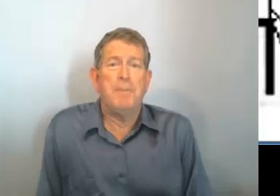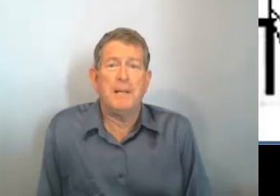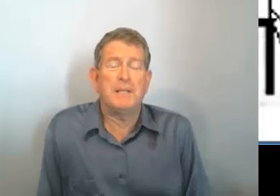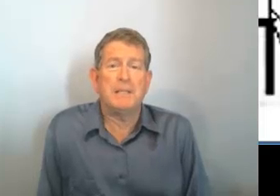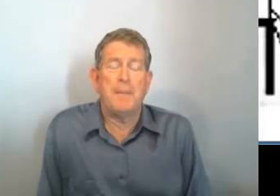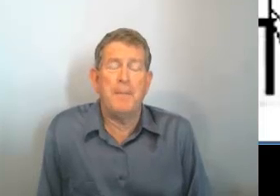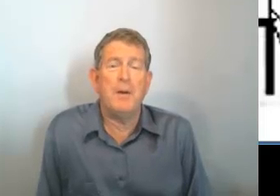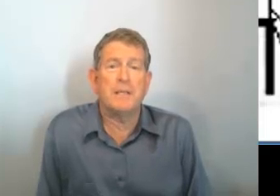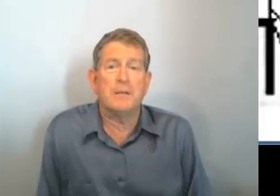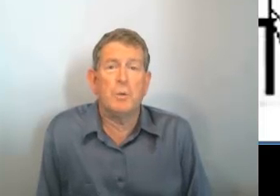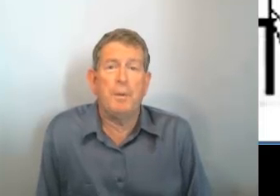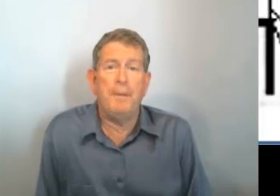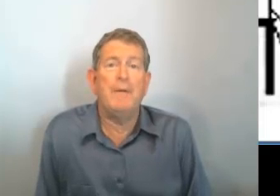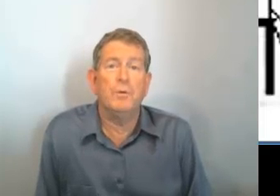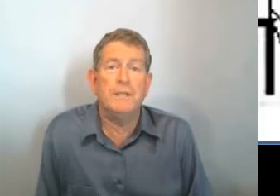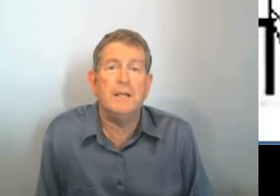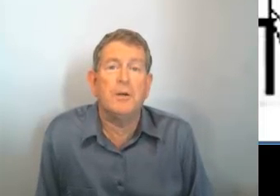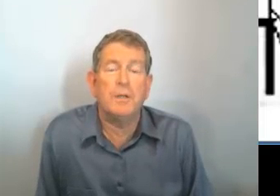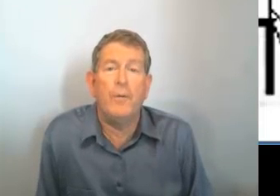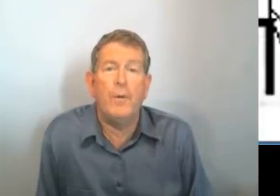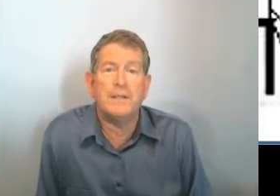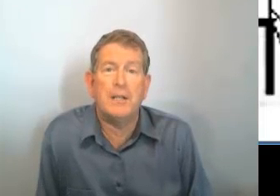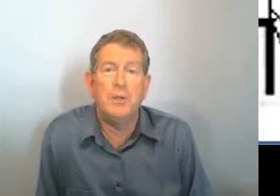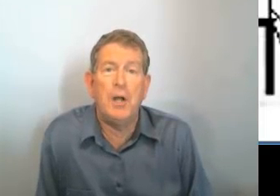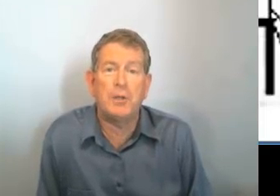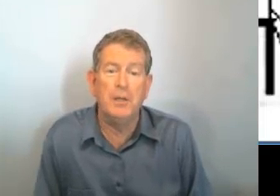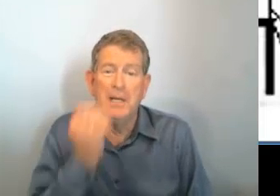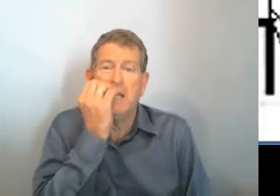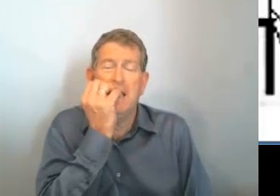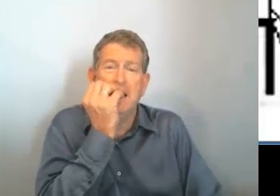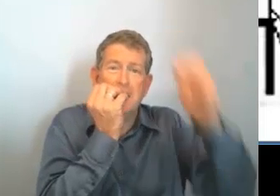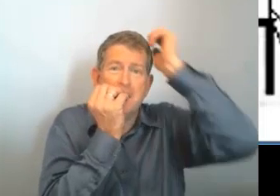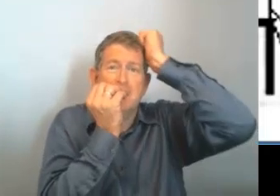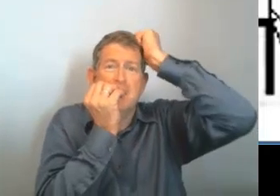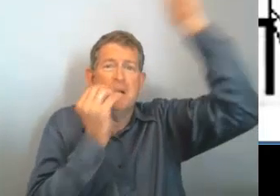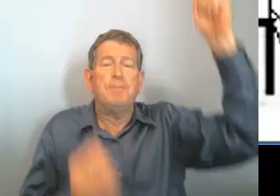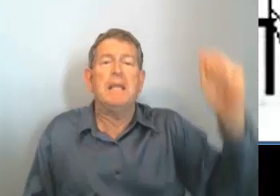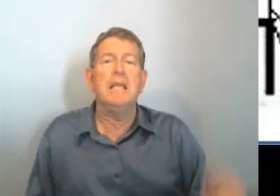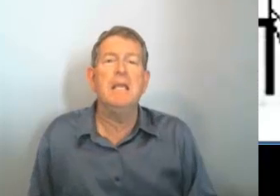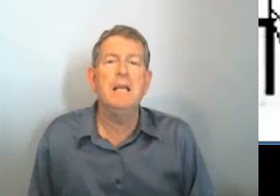ne sait pas ce que sa maman et son papa vont dire quand ils vont voir cette note. Il